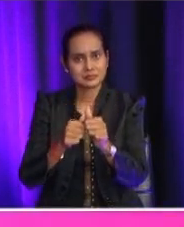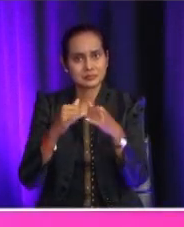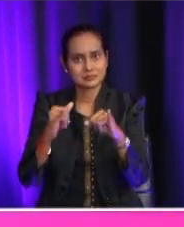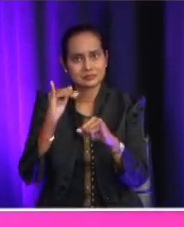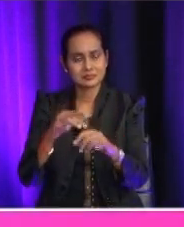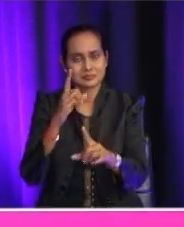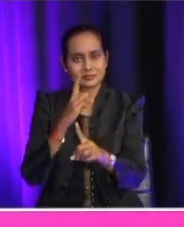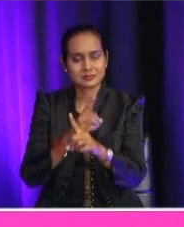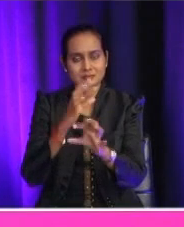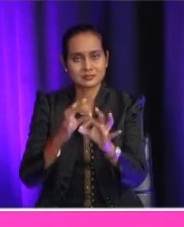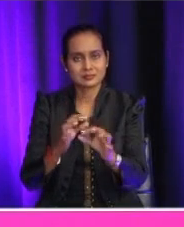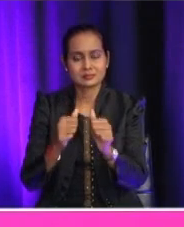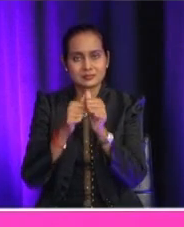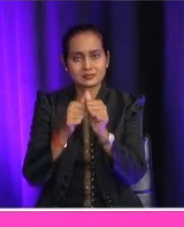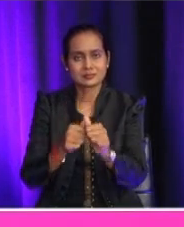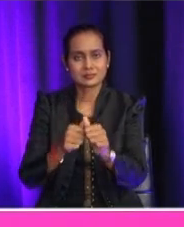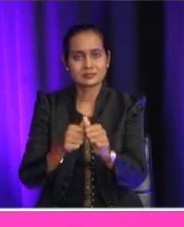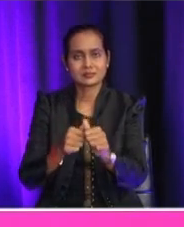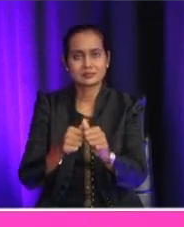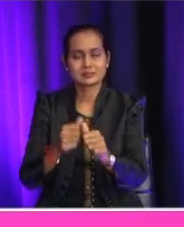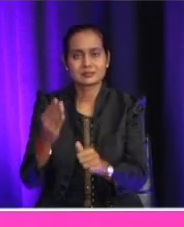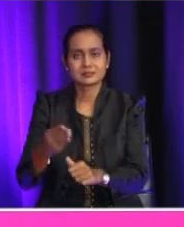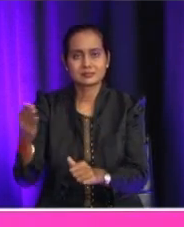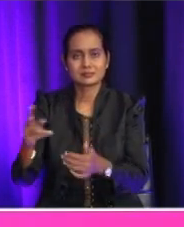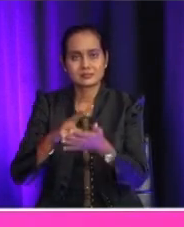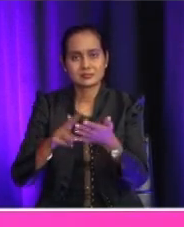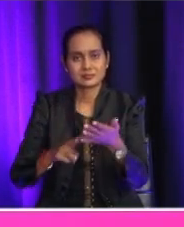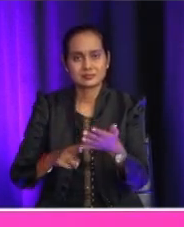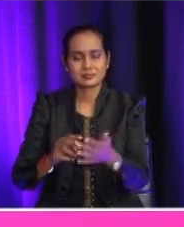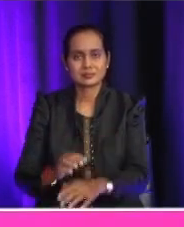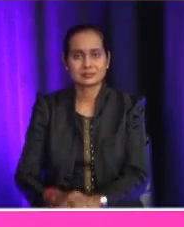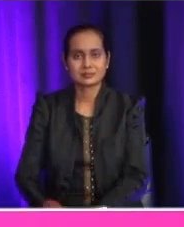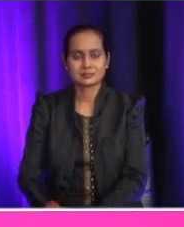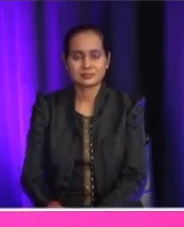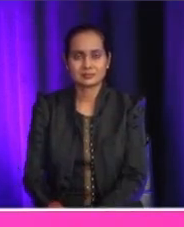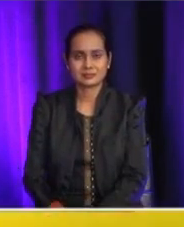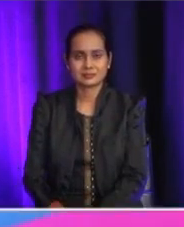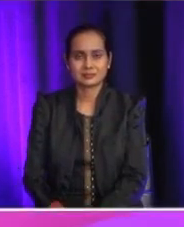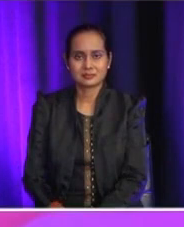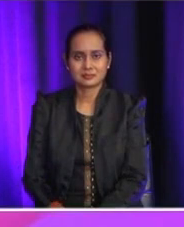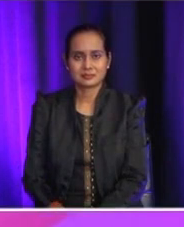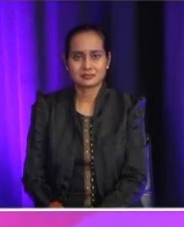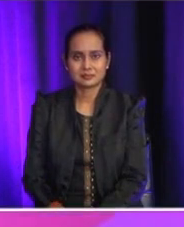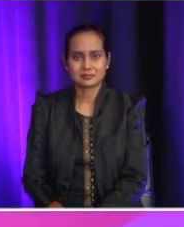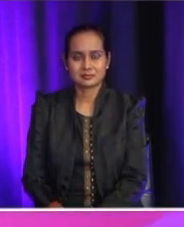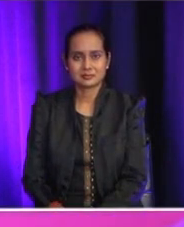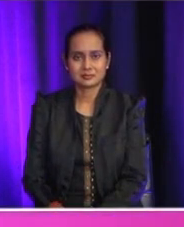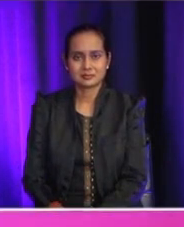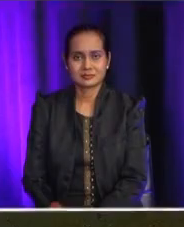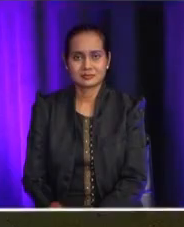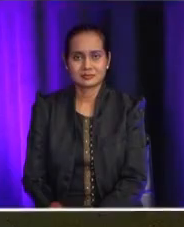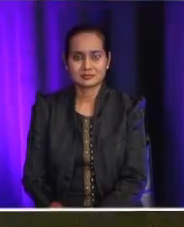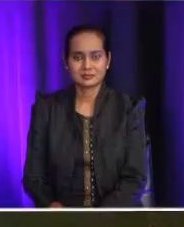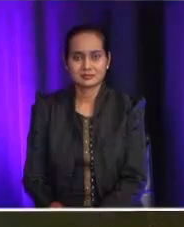jumlah dan jenis bahan bacaan. Dipetik daripada Memupuk Budaya Membaca, buku teks Bahasa Melayu Tingkatan 5, halaman 185.